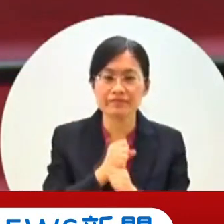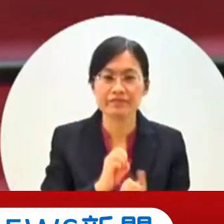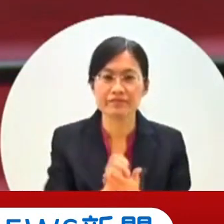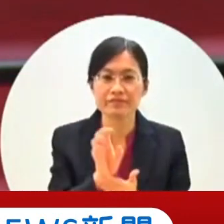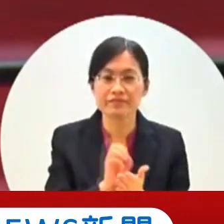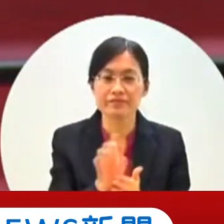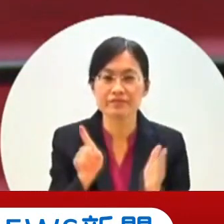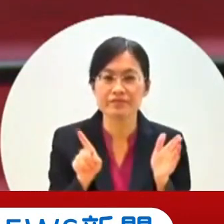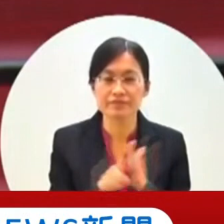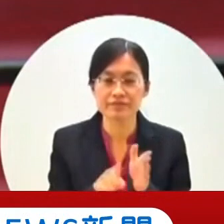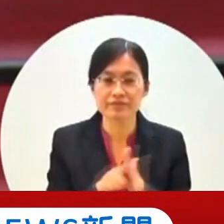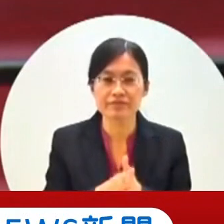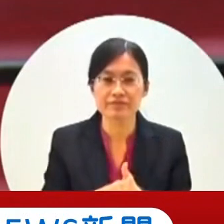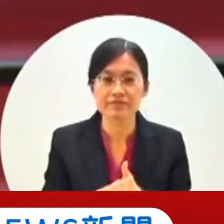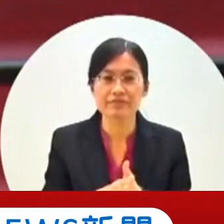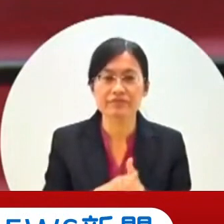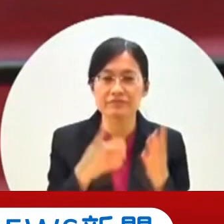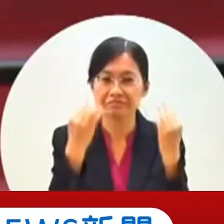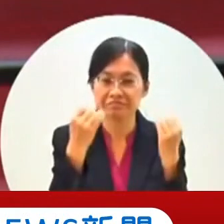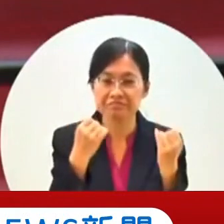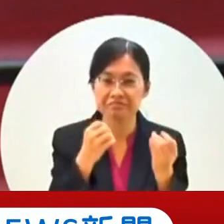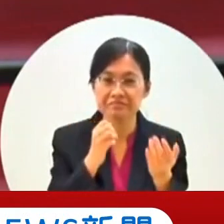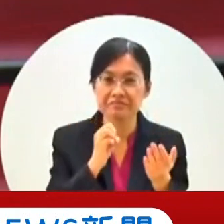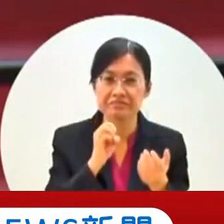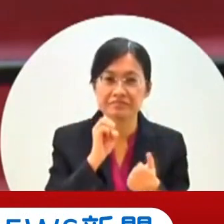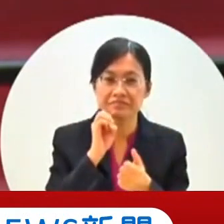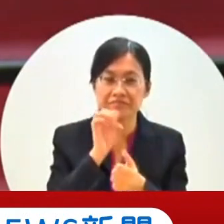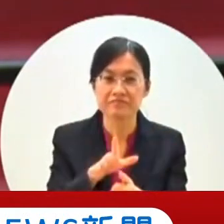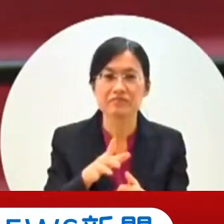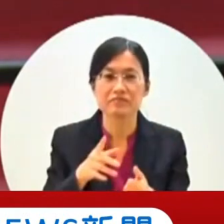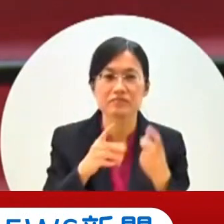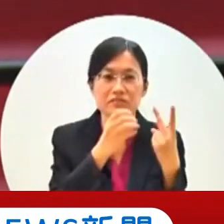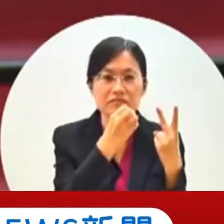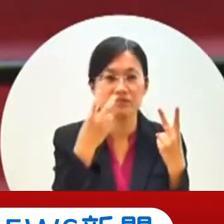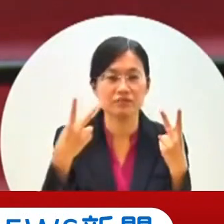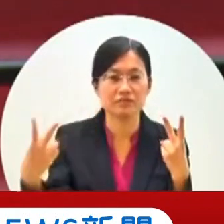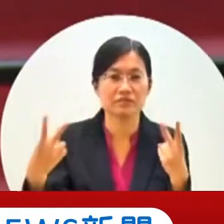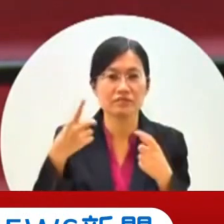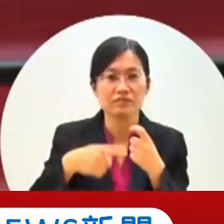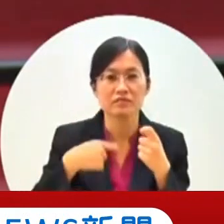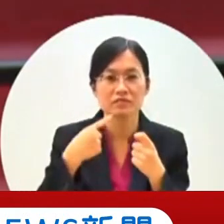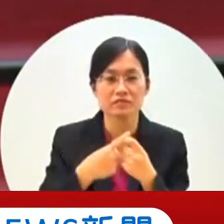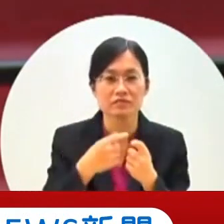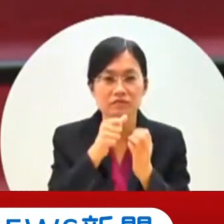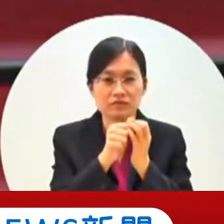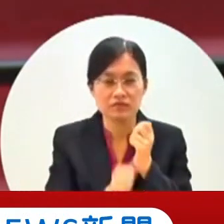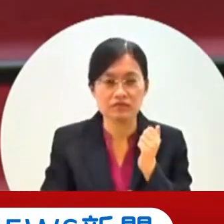个数据第一个关键数据是在2022年，我们的总生育率是